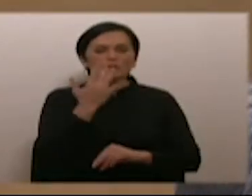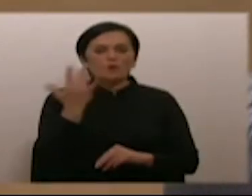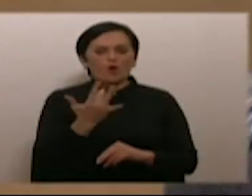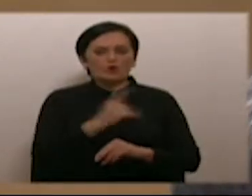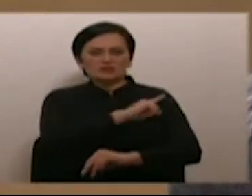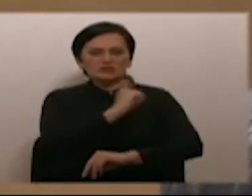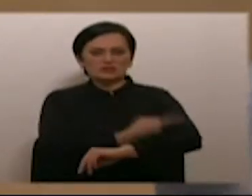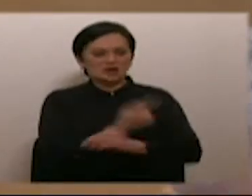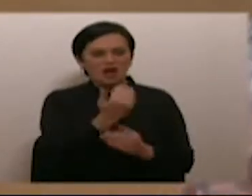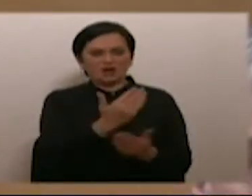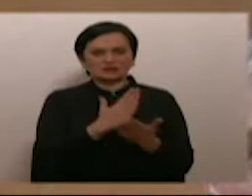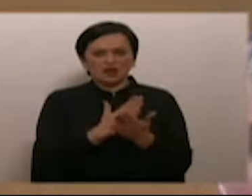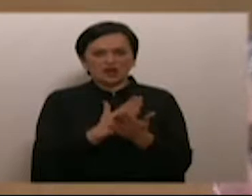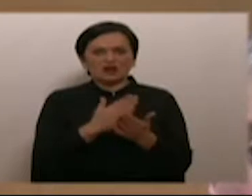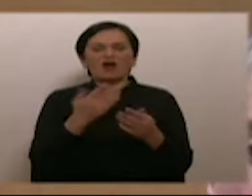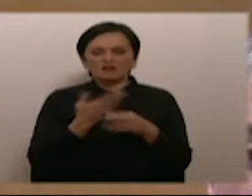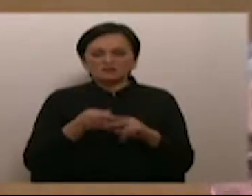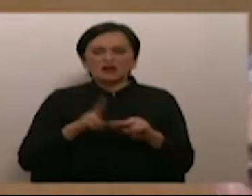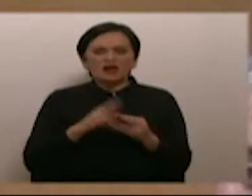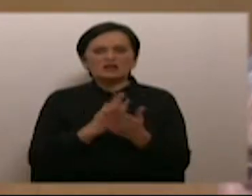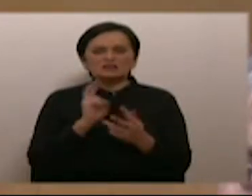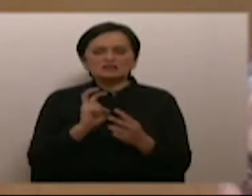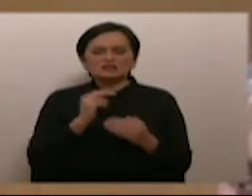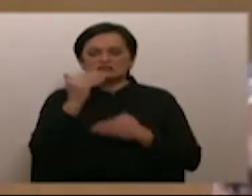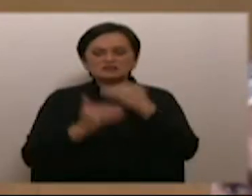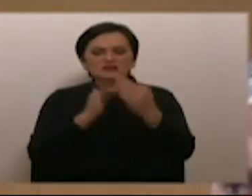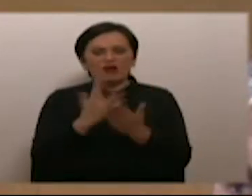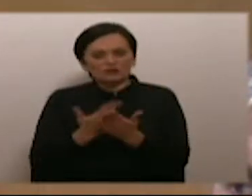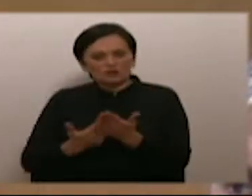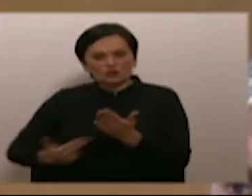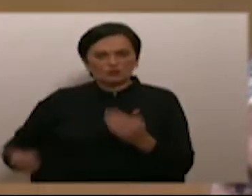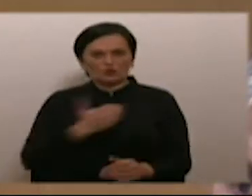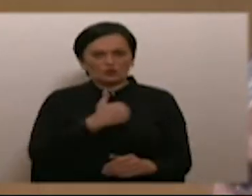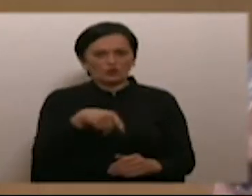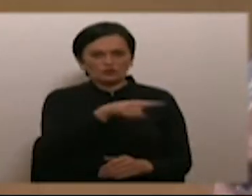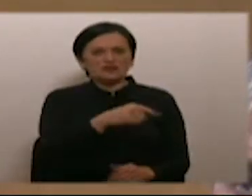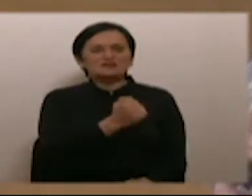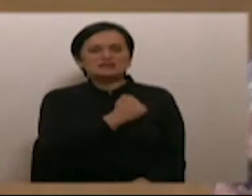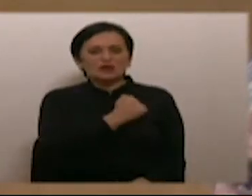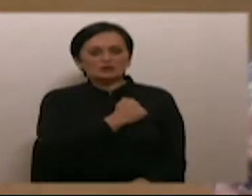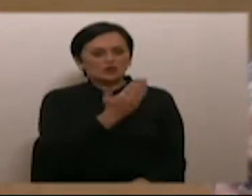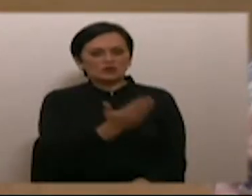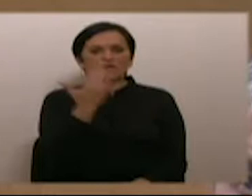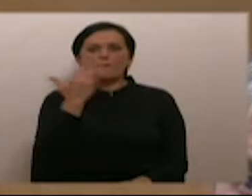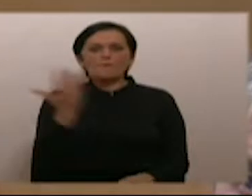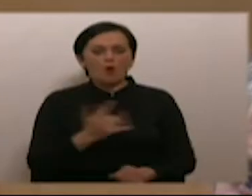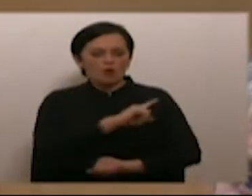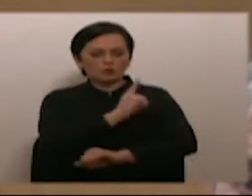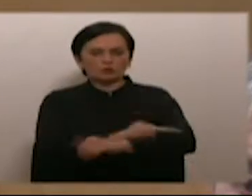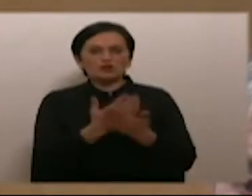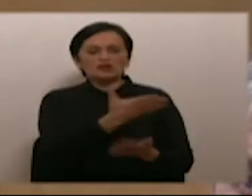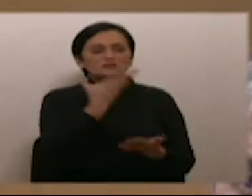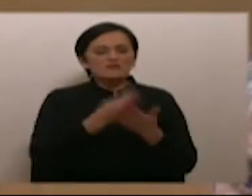რა თქმა უნდა, მხილებისთვის და არის განწერული წარუმატებლობისთვის. ეს არის ნამდვილად საცოდავი პოლიტიკური ძალა, რომელსაც არ აქვს არც